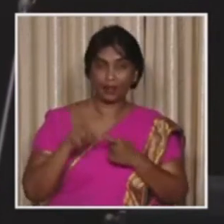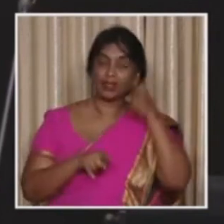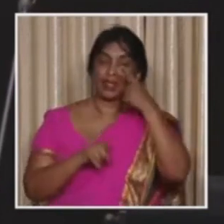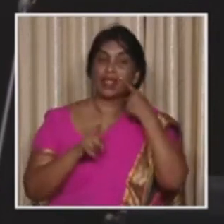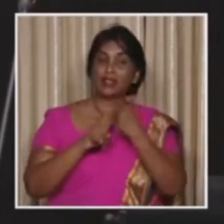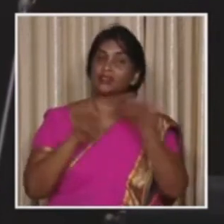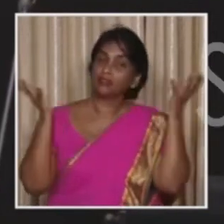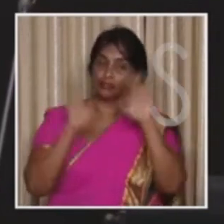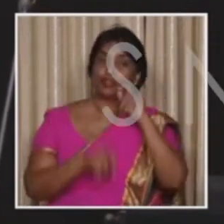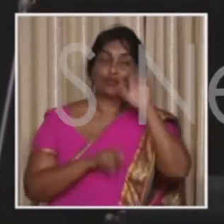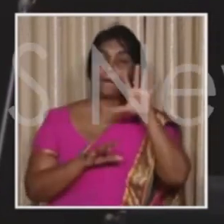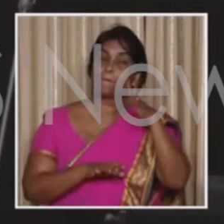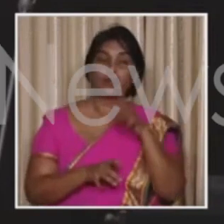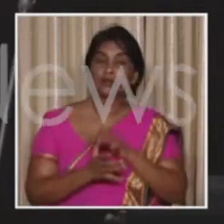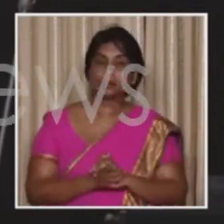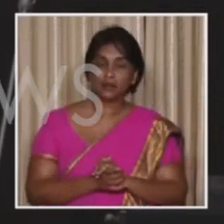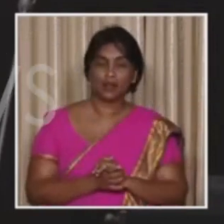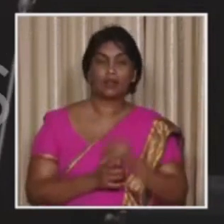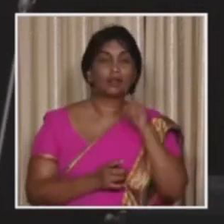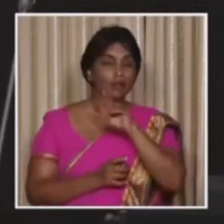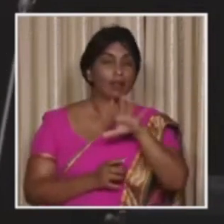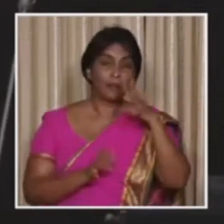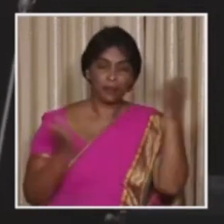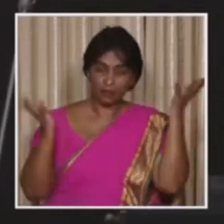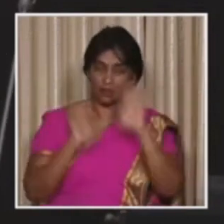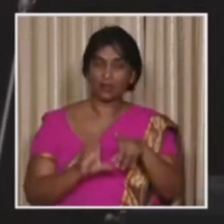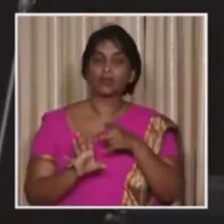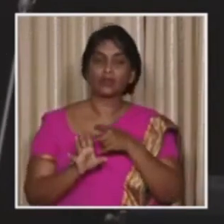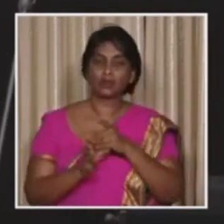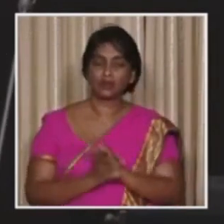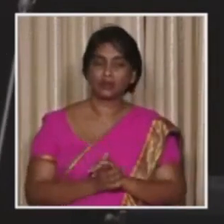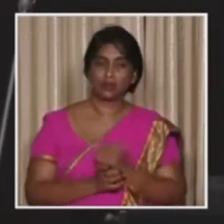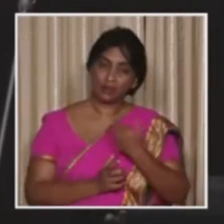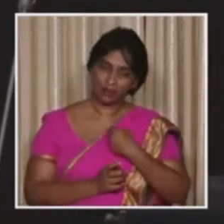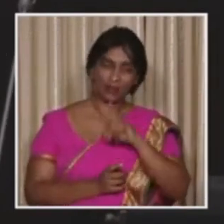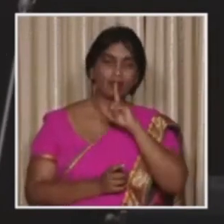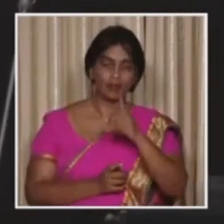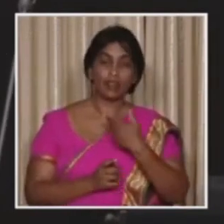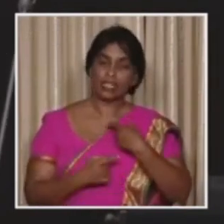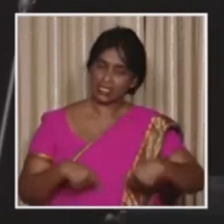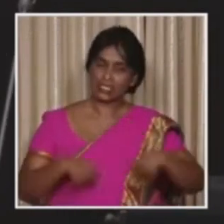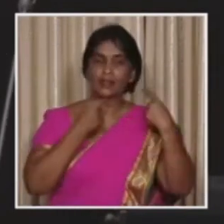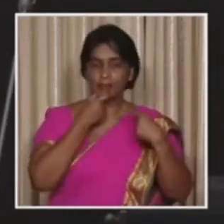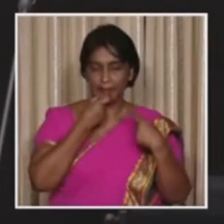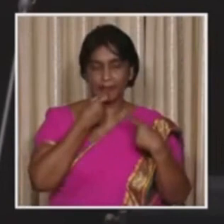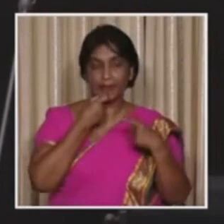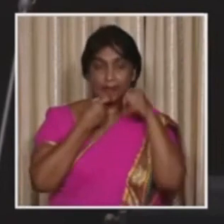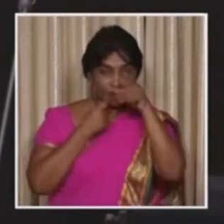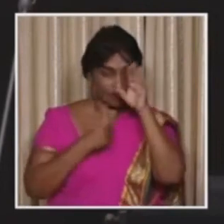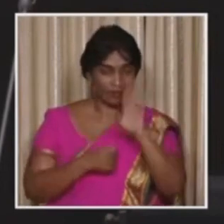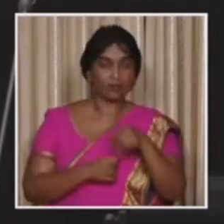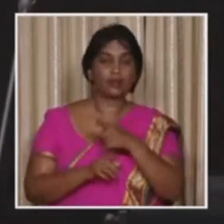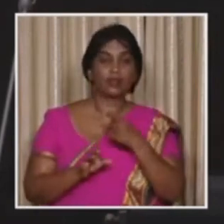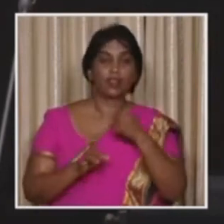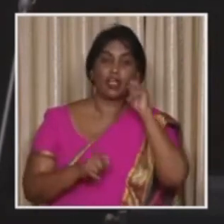යටිනුවර ගේන්නකෝ මිනිස්සු 500ක්. තමුන්නාසේ 500ක් යටිනුවර ගේන්නකෝ. මම කියන්නේ මගේ අභියෝගය. ඔබතුමා